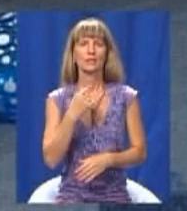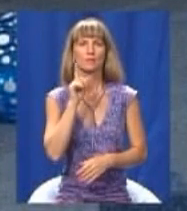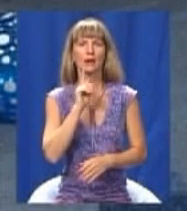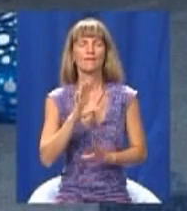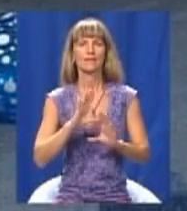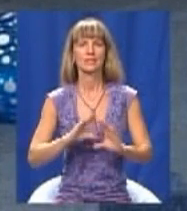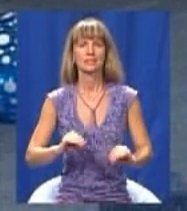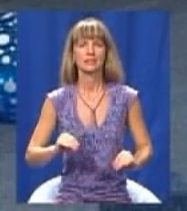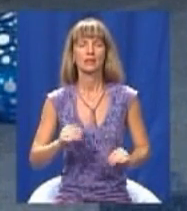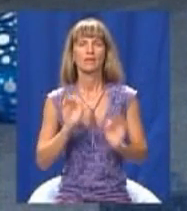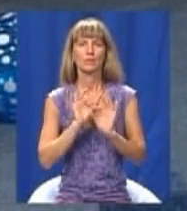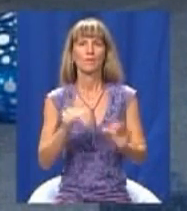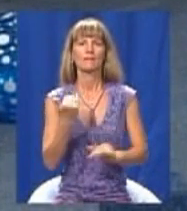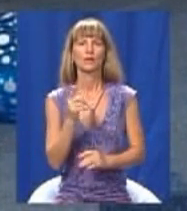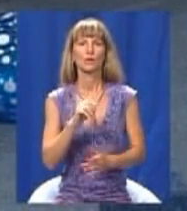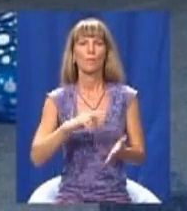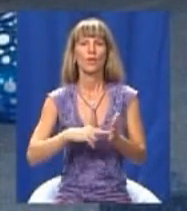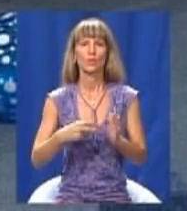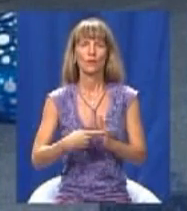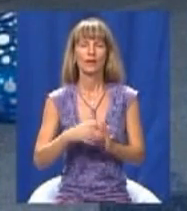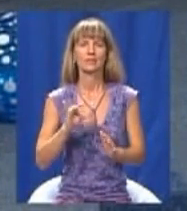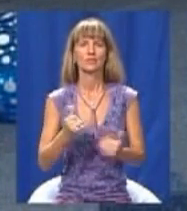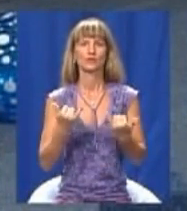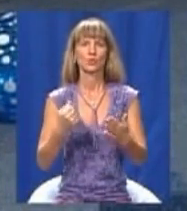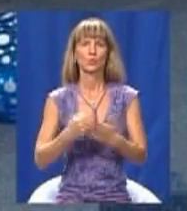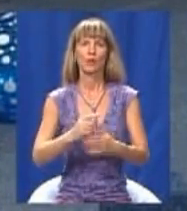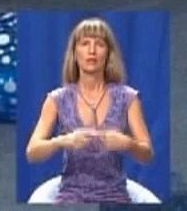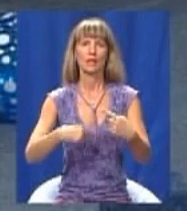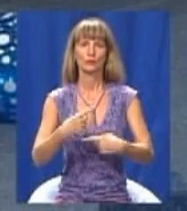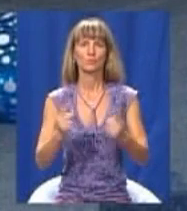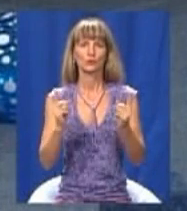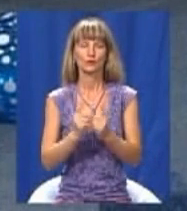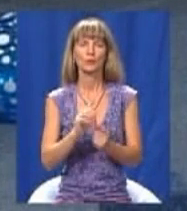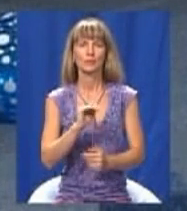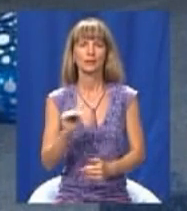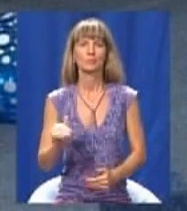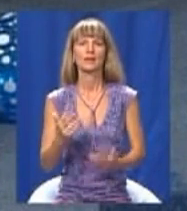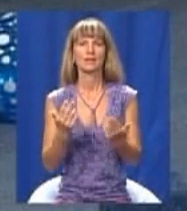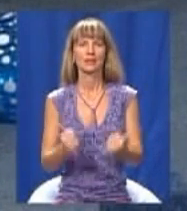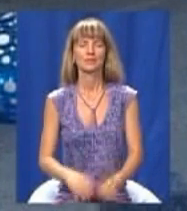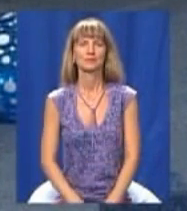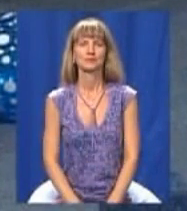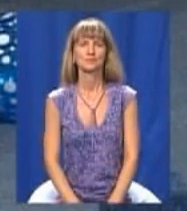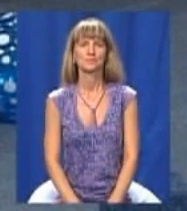Ми все розповіли вам, що планували. І тепер до наступних зустрічей. Прощаємося? Да.